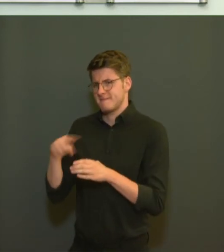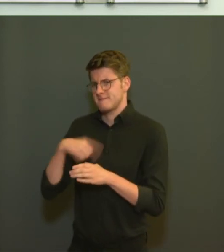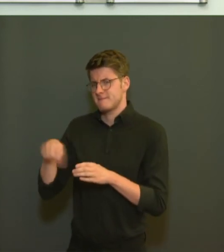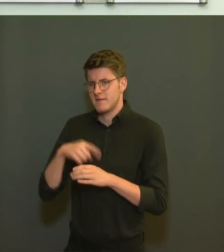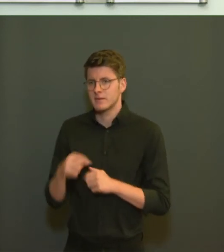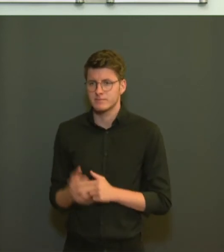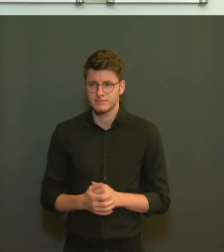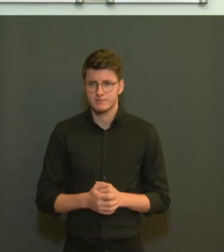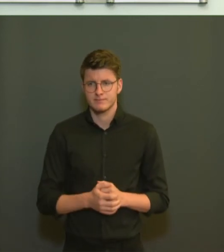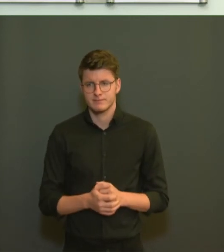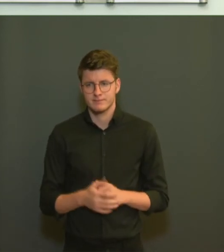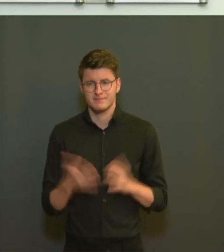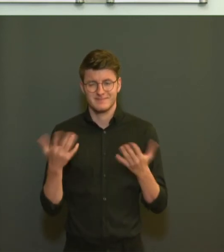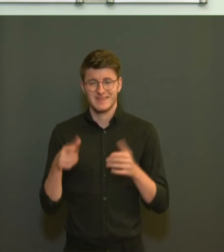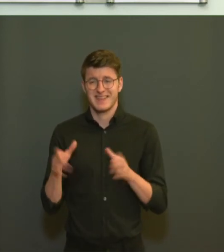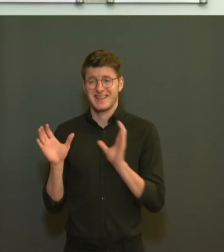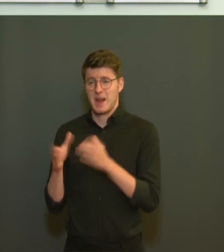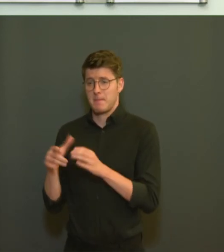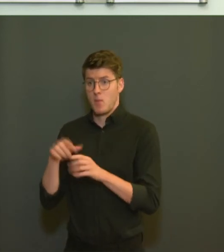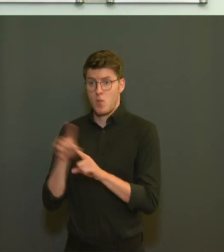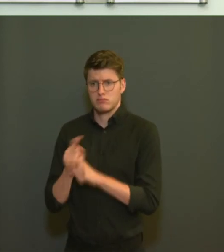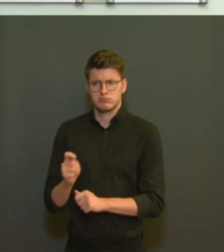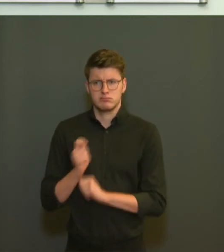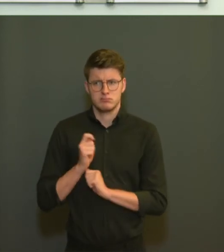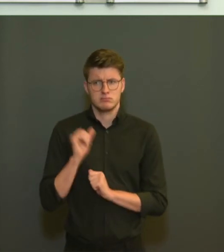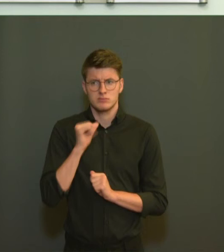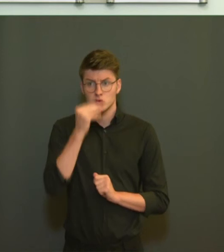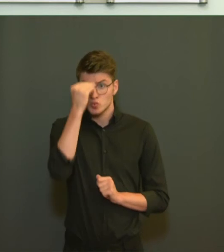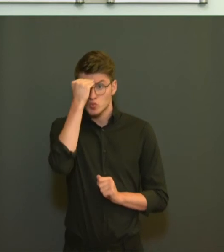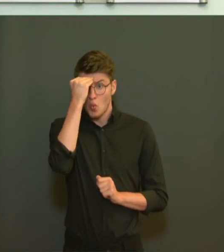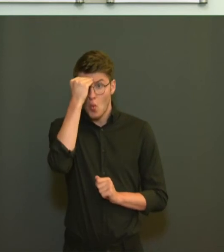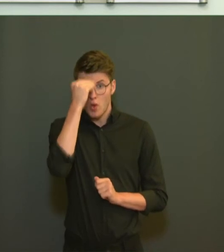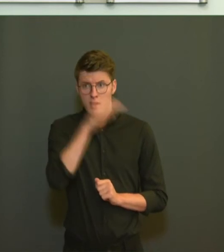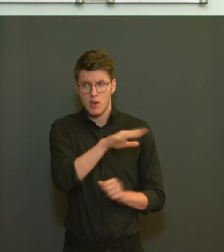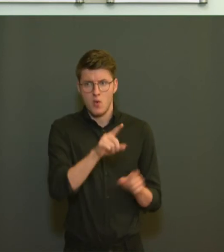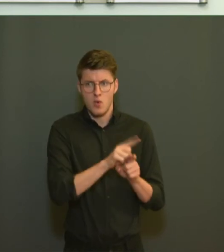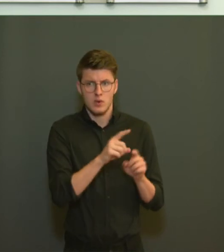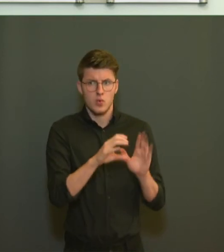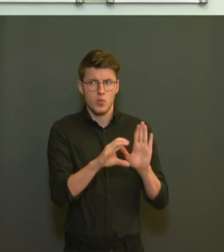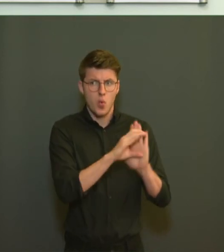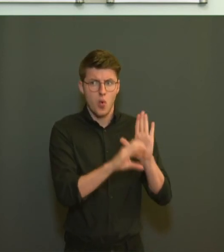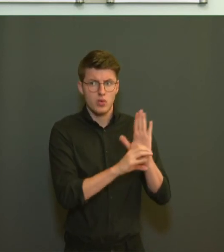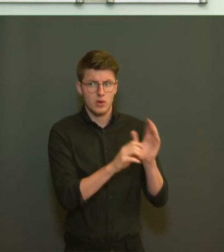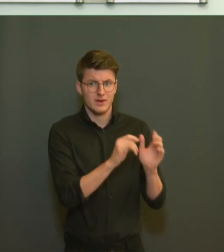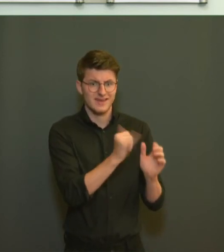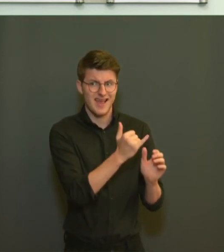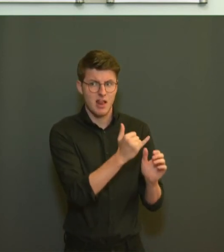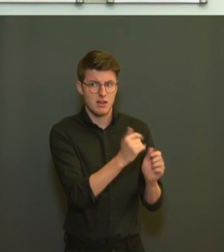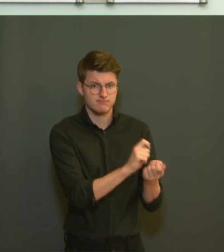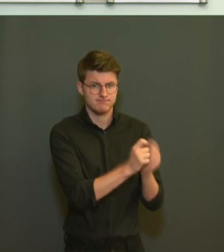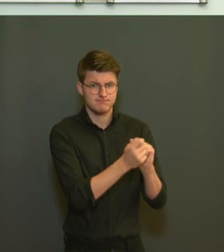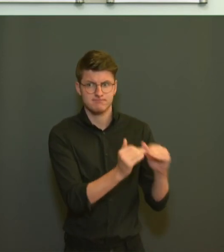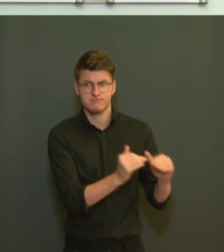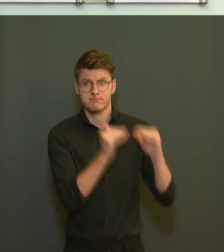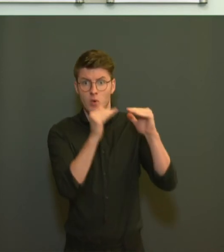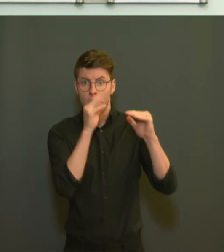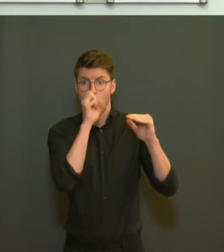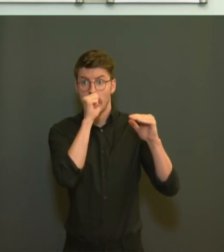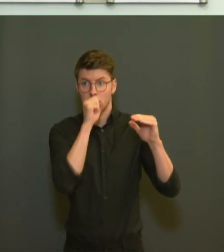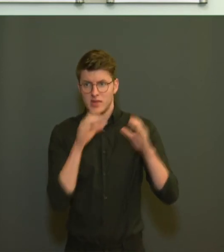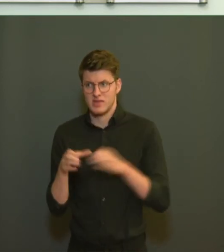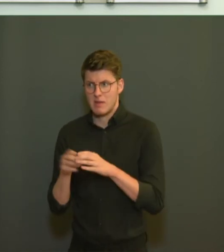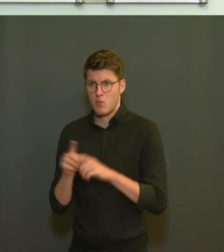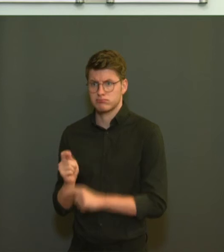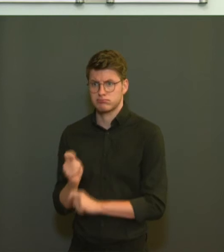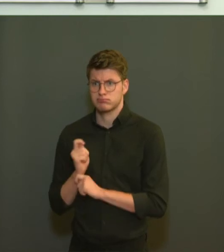code geel naar code oranje. Het is wel aan de minister van Onderwijs om dit in samenspraak met de lokale